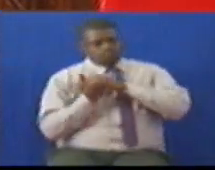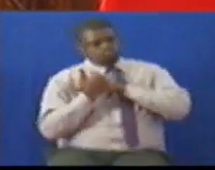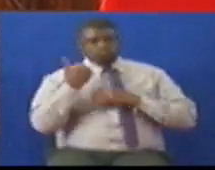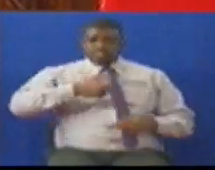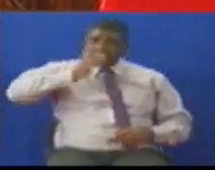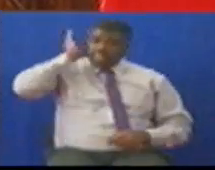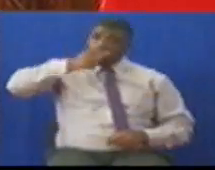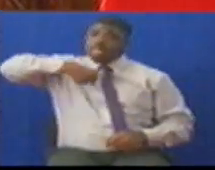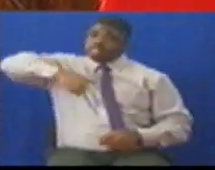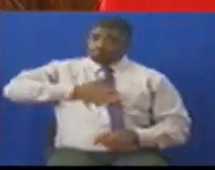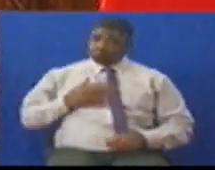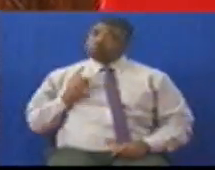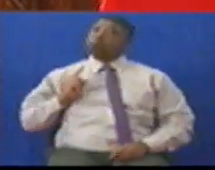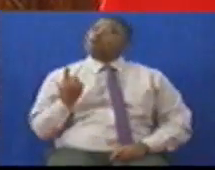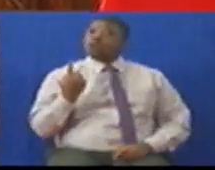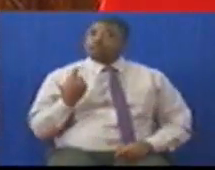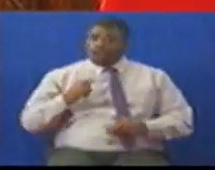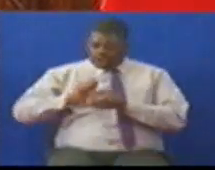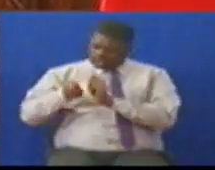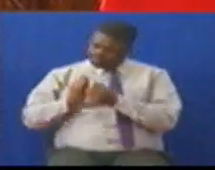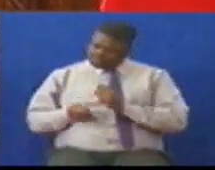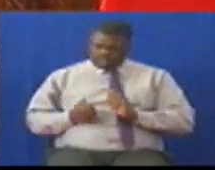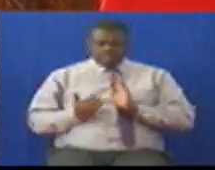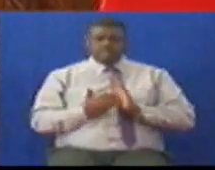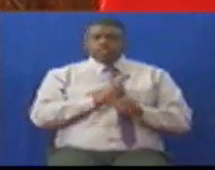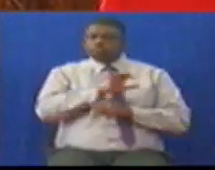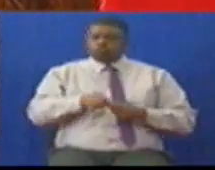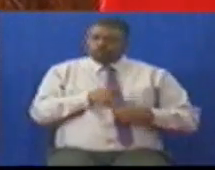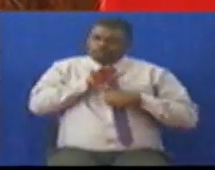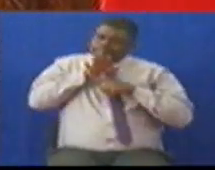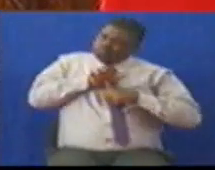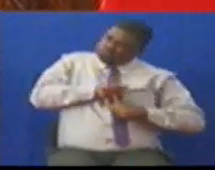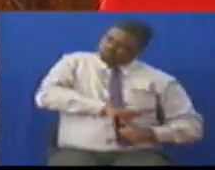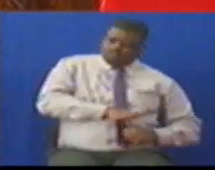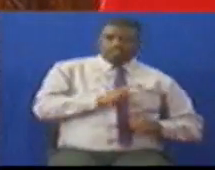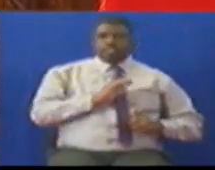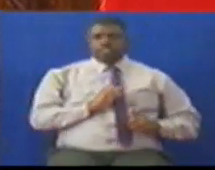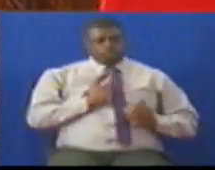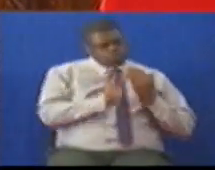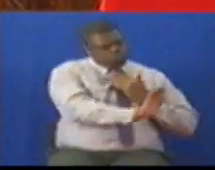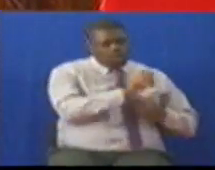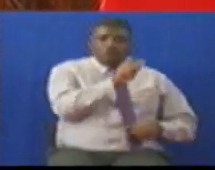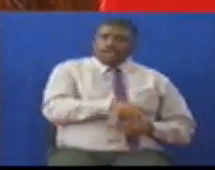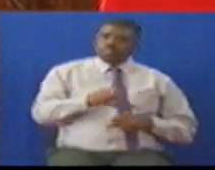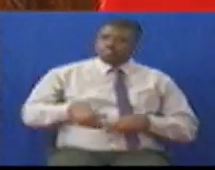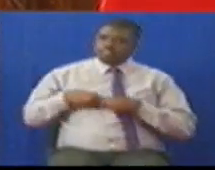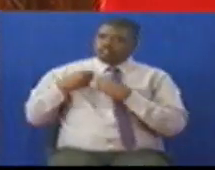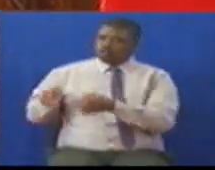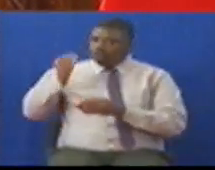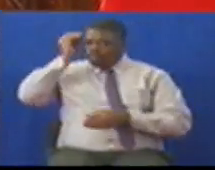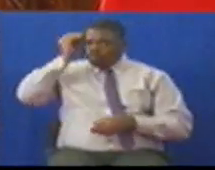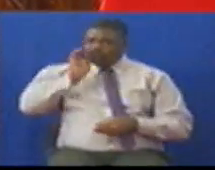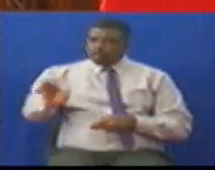kwanza ni kurekebisha sheria zote kandamizi zinazozuia wananchi kutoa maoni yao kwa uhuru bila hofu